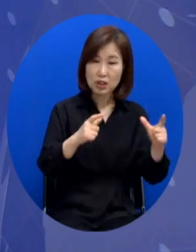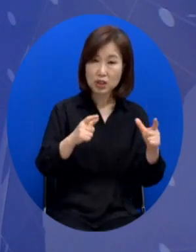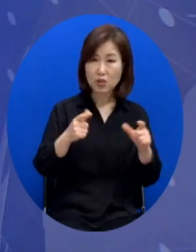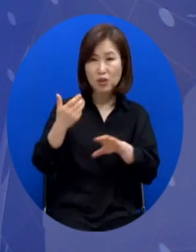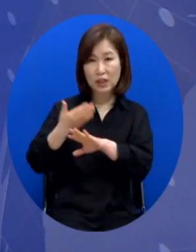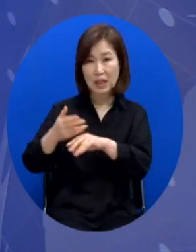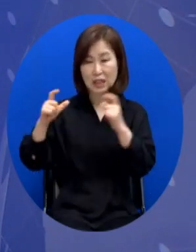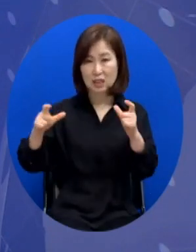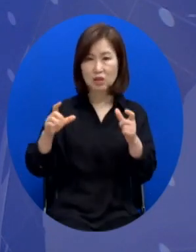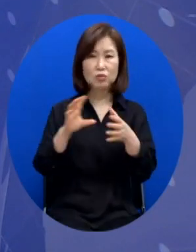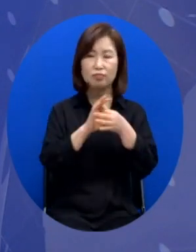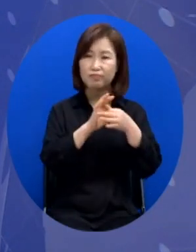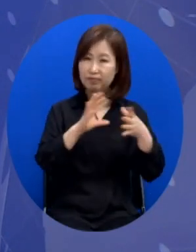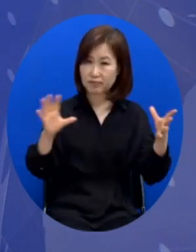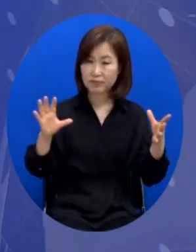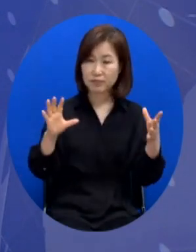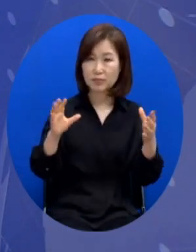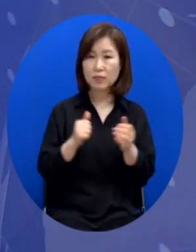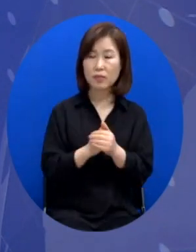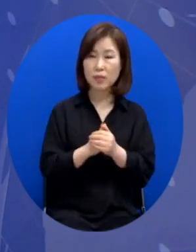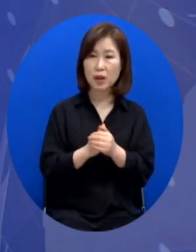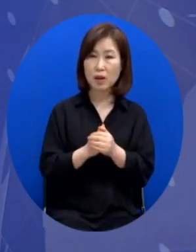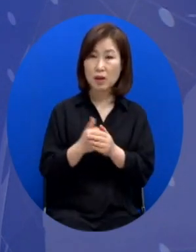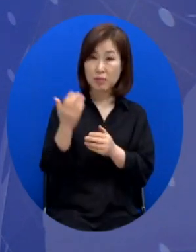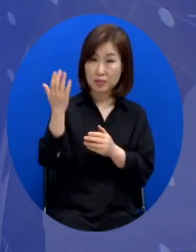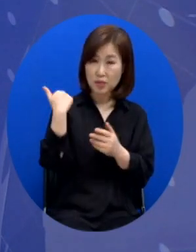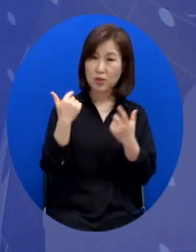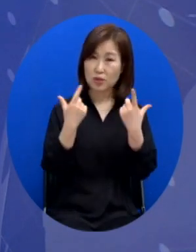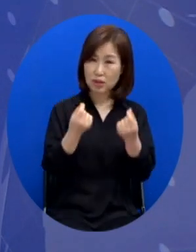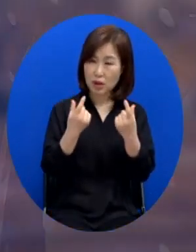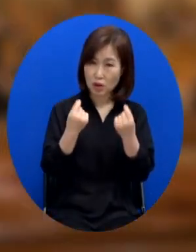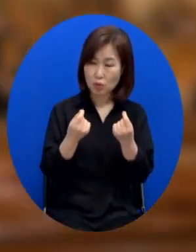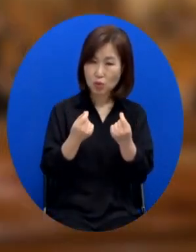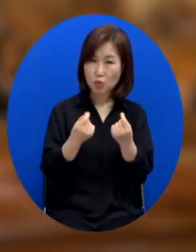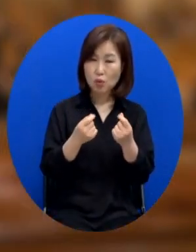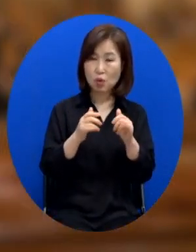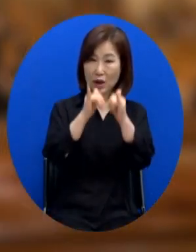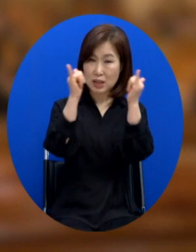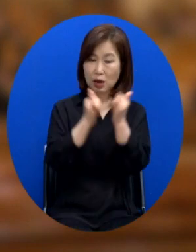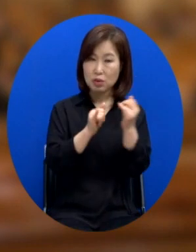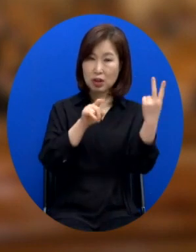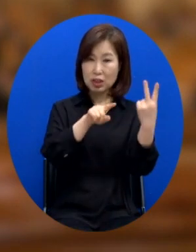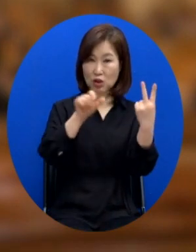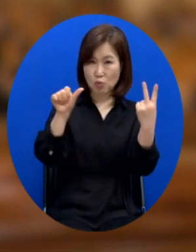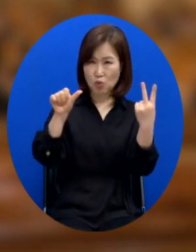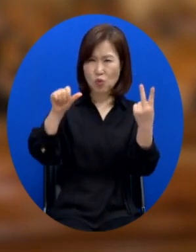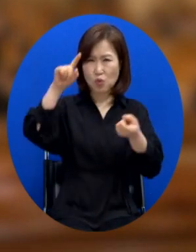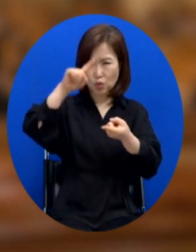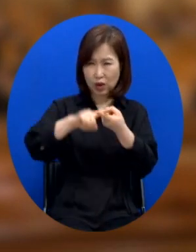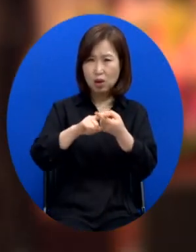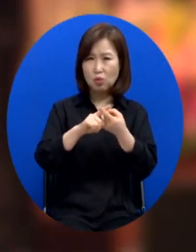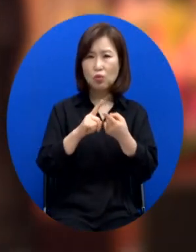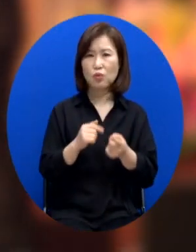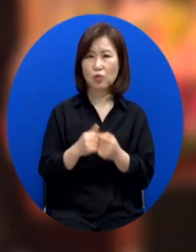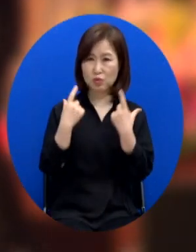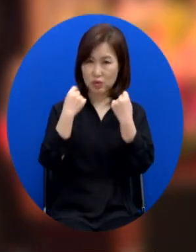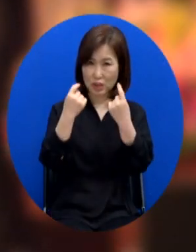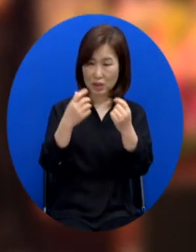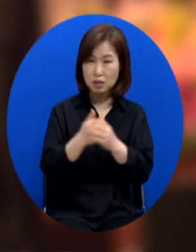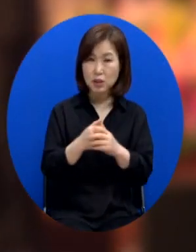없이 전국의 연말연시 특별방역대책에 따른 사회적 거리두기 2.5단계 조치를 적용하기로 했습니다. 네.